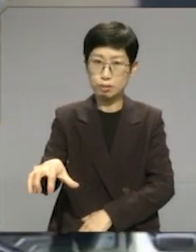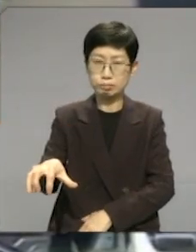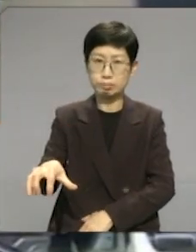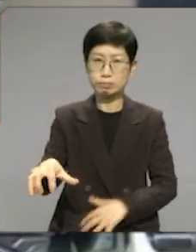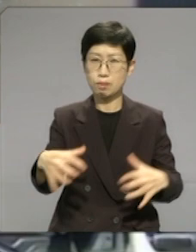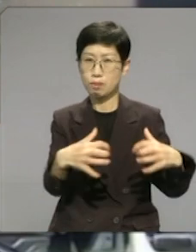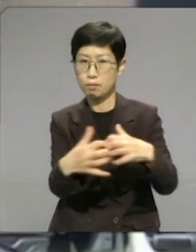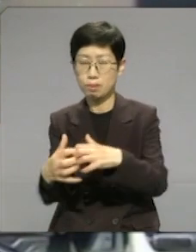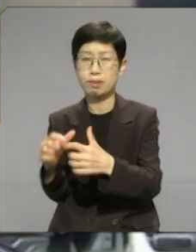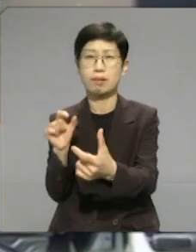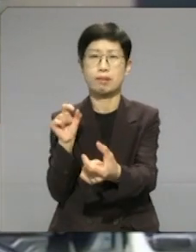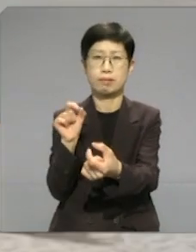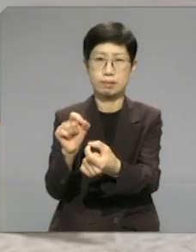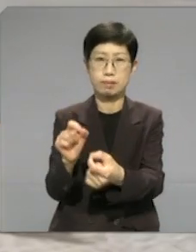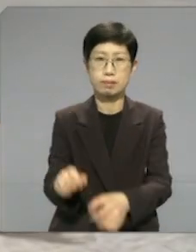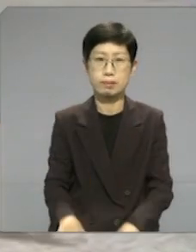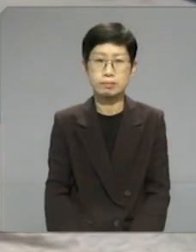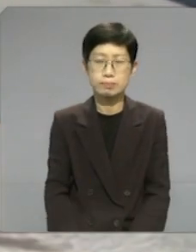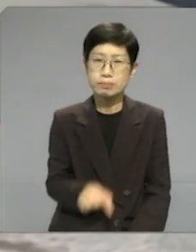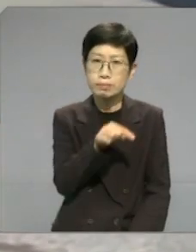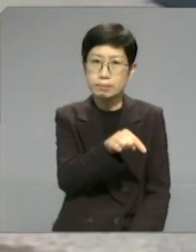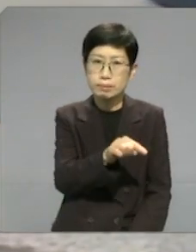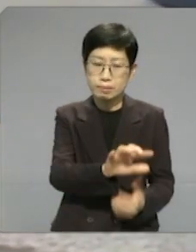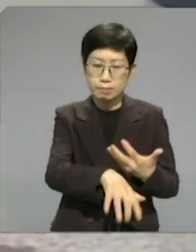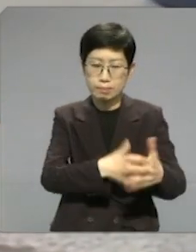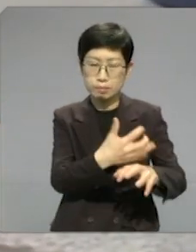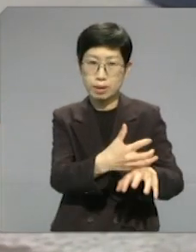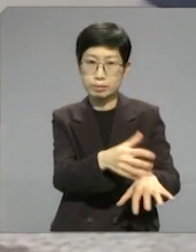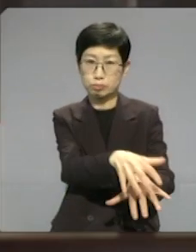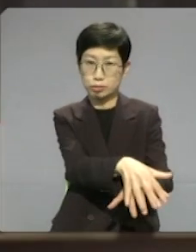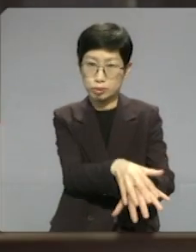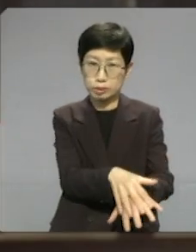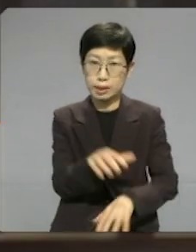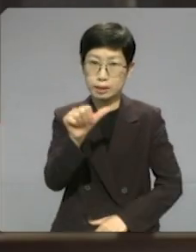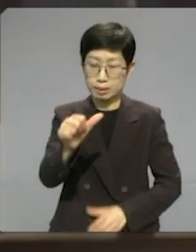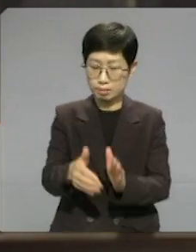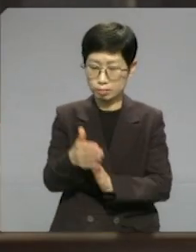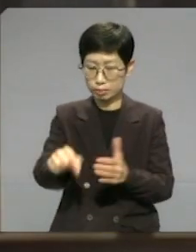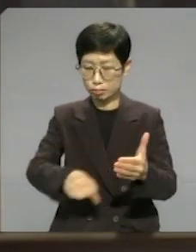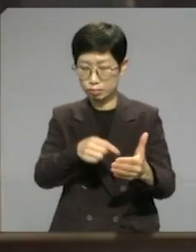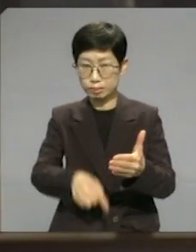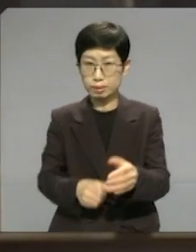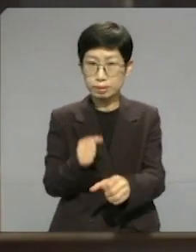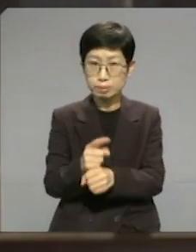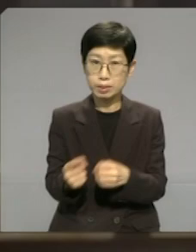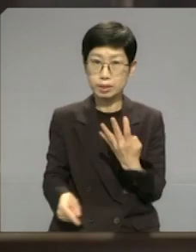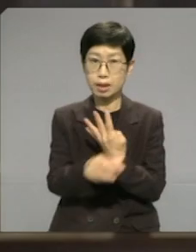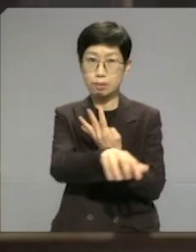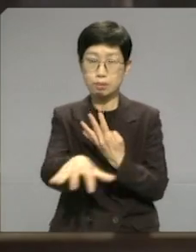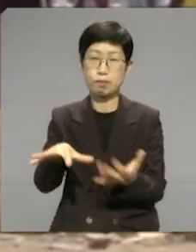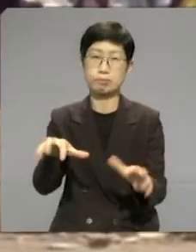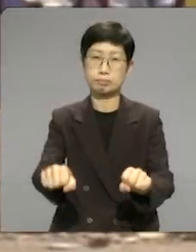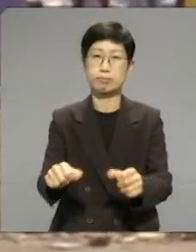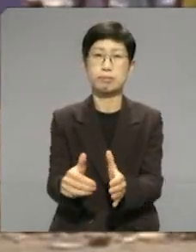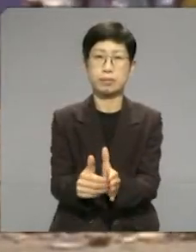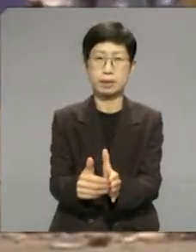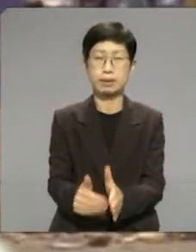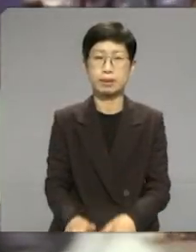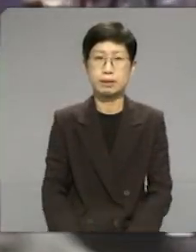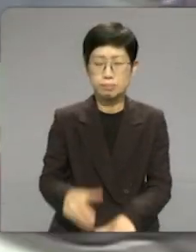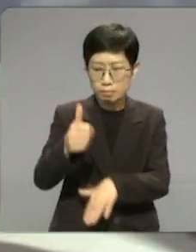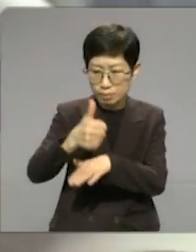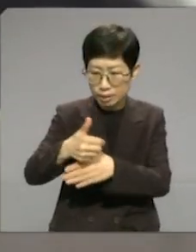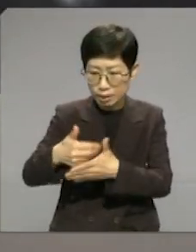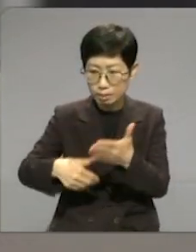진격을 앞두고 있습니다. 신속지원군은 다르푸르 지역 5개 도시 가운데 이미 4곳을 장악했습니다.